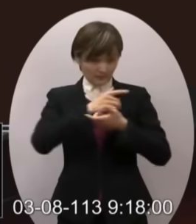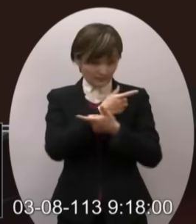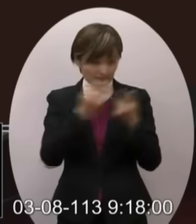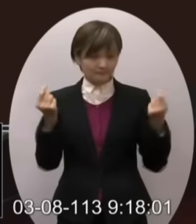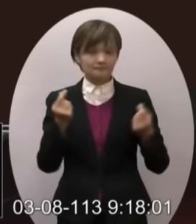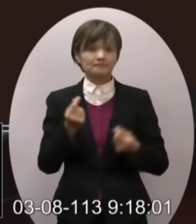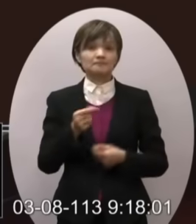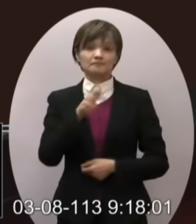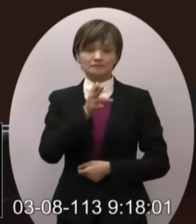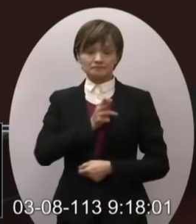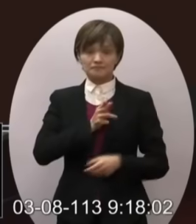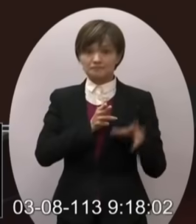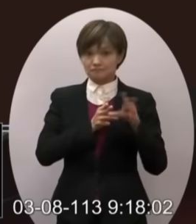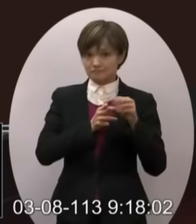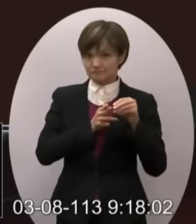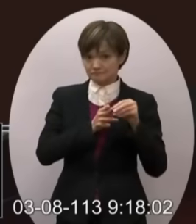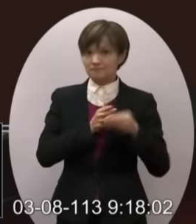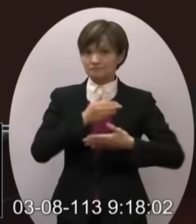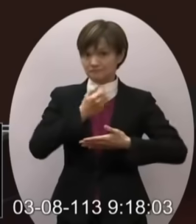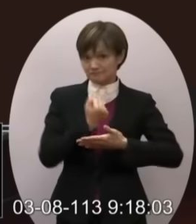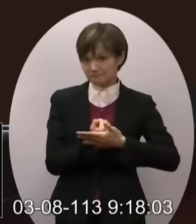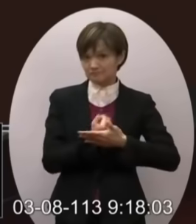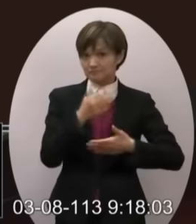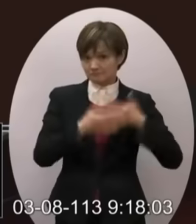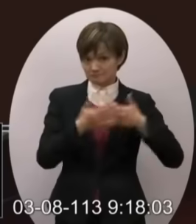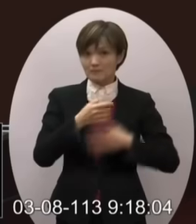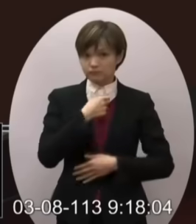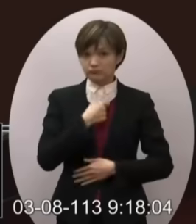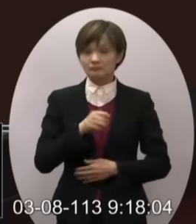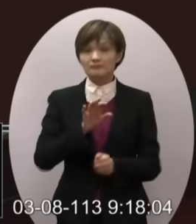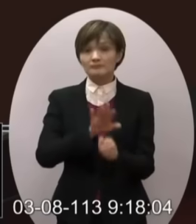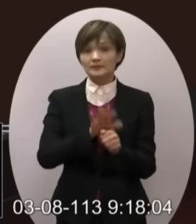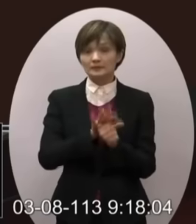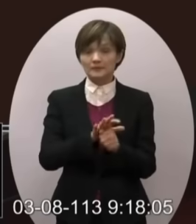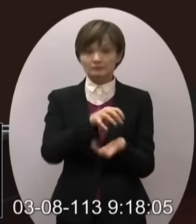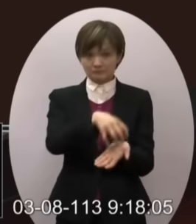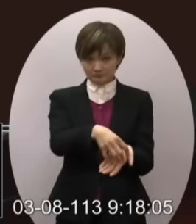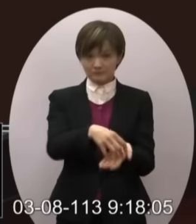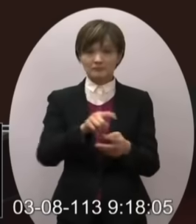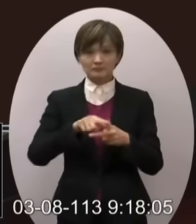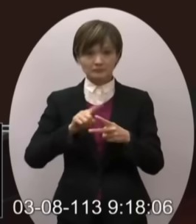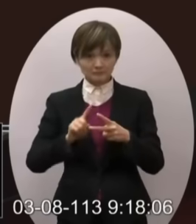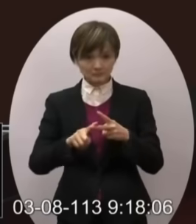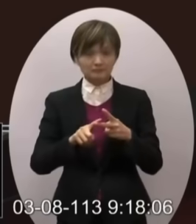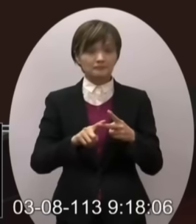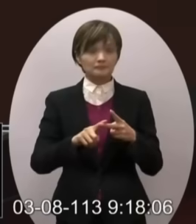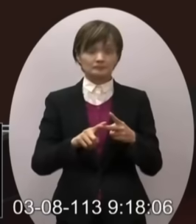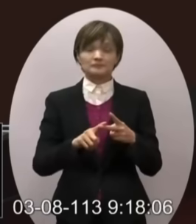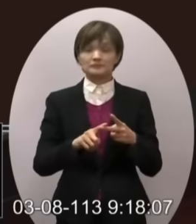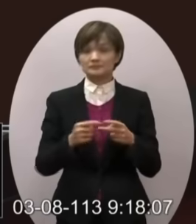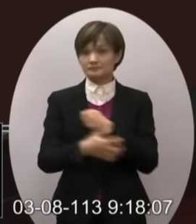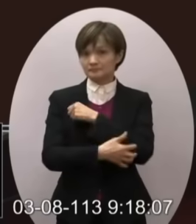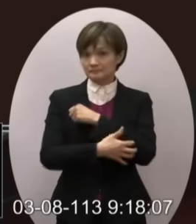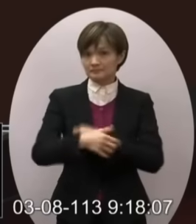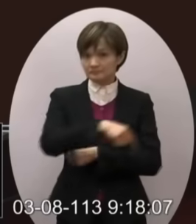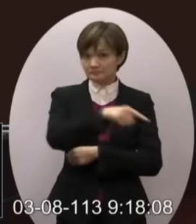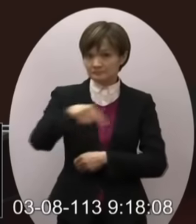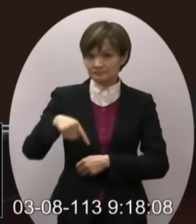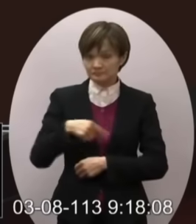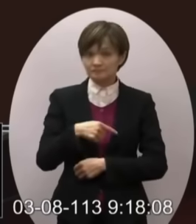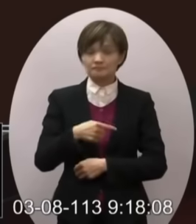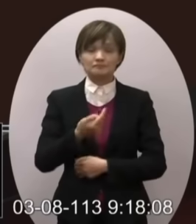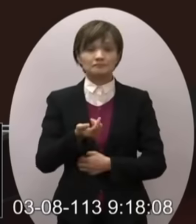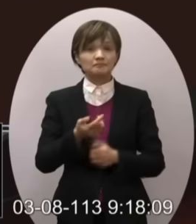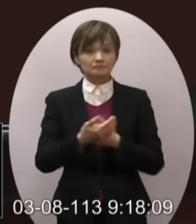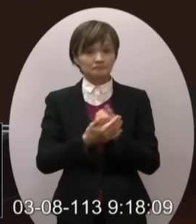用与影像的保存，一方面保全证据，一方面也保护我们基层执法人员以